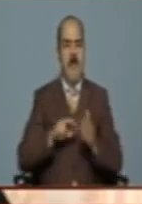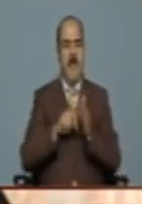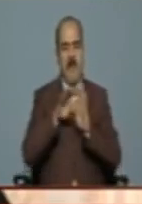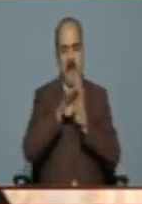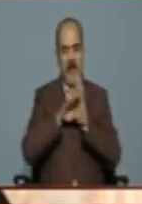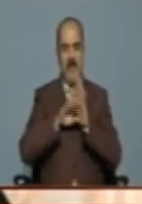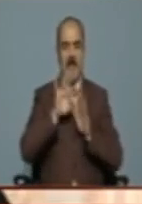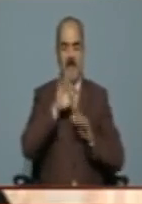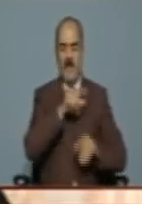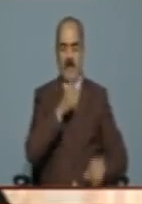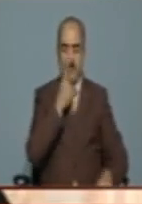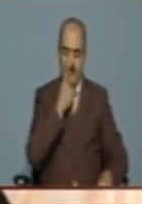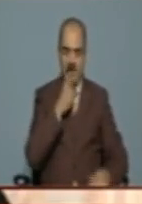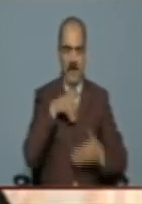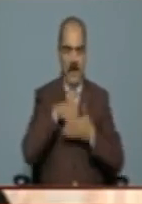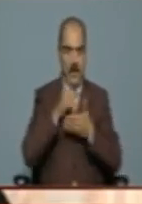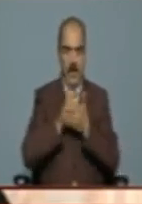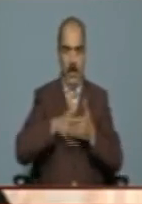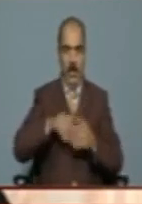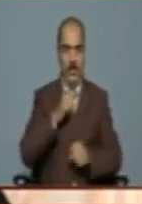التزمت بها الهيئة الوطنية للانتخابات